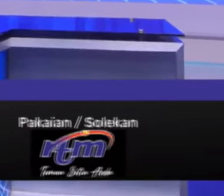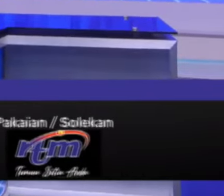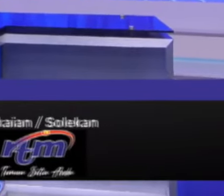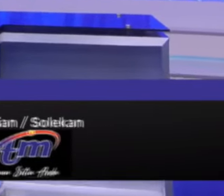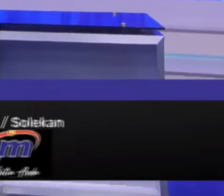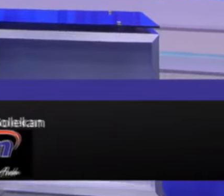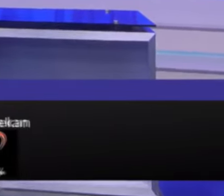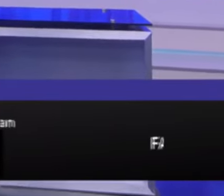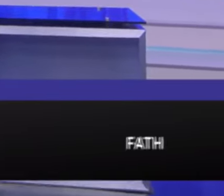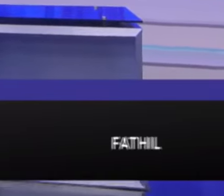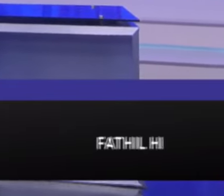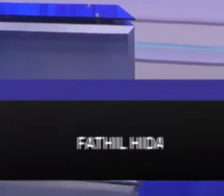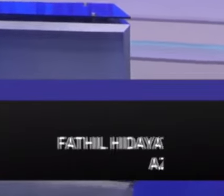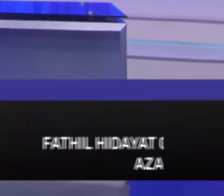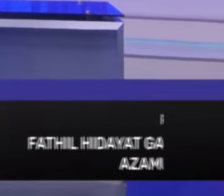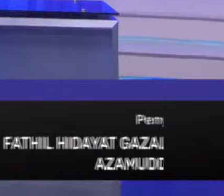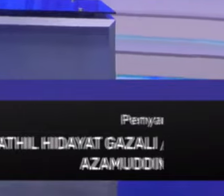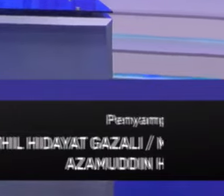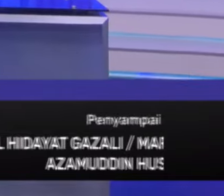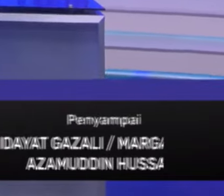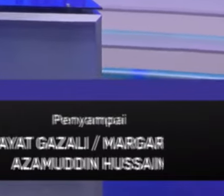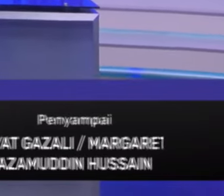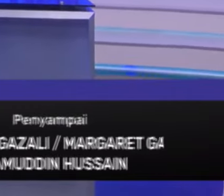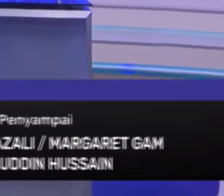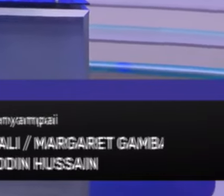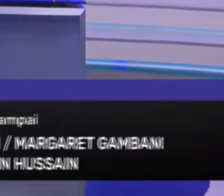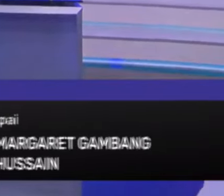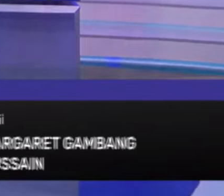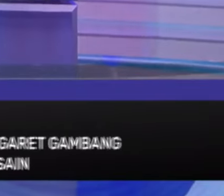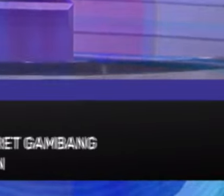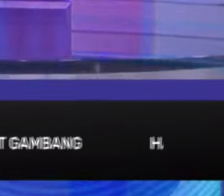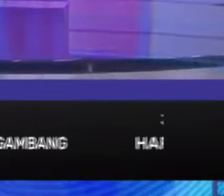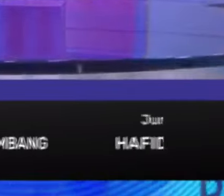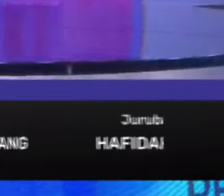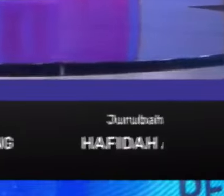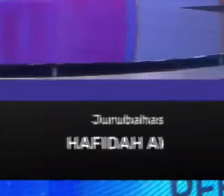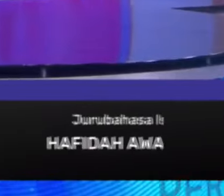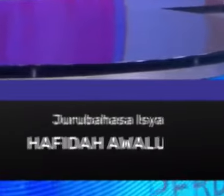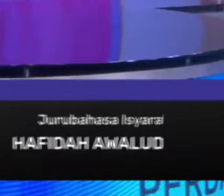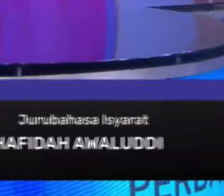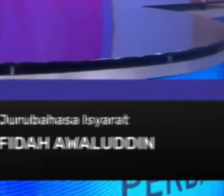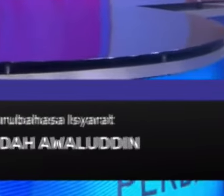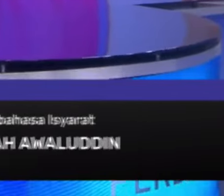di RTM. Assalamualaikum. Salam sejahtera dan salam perpaduan.